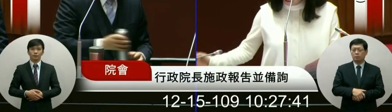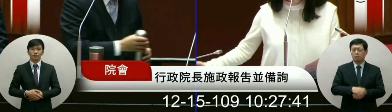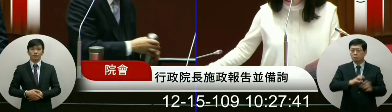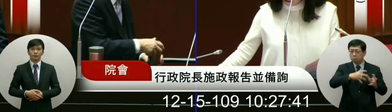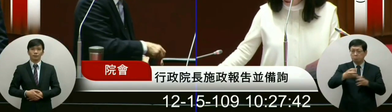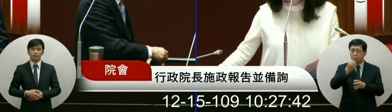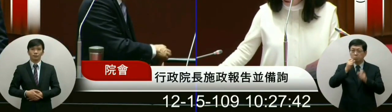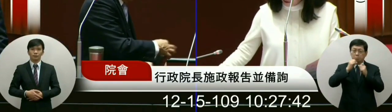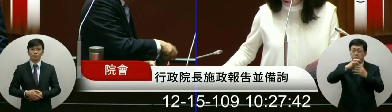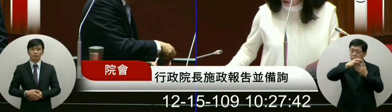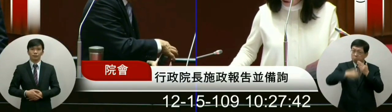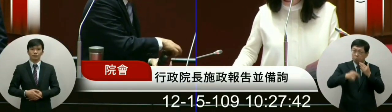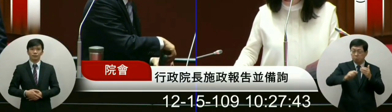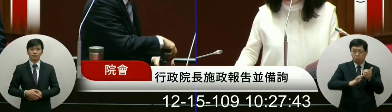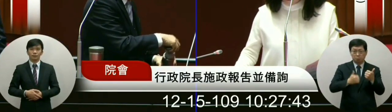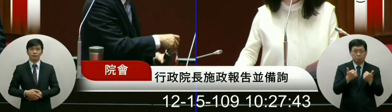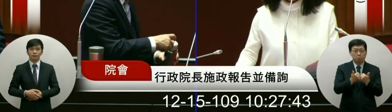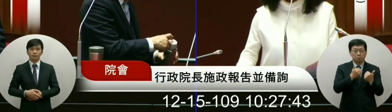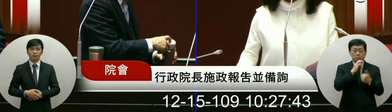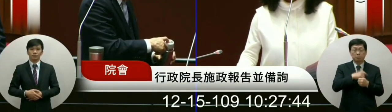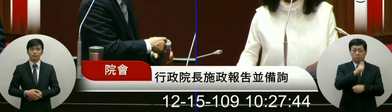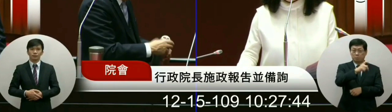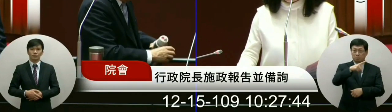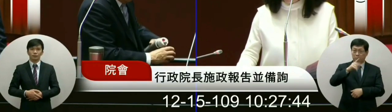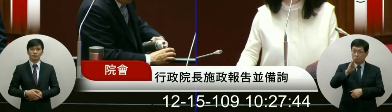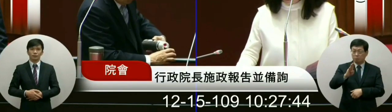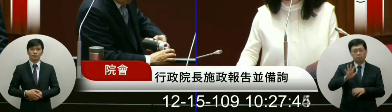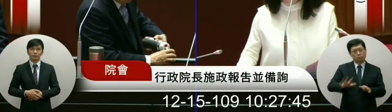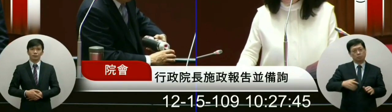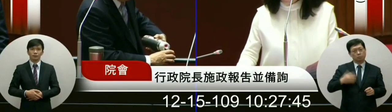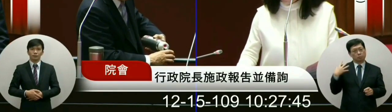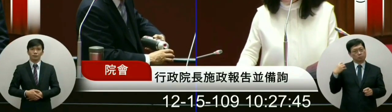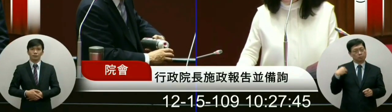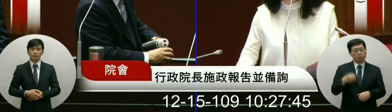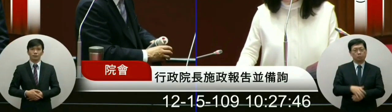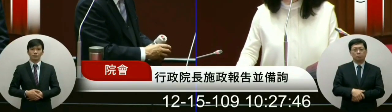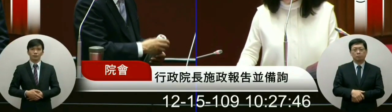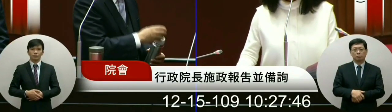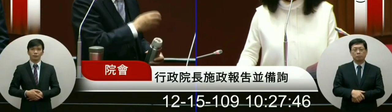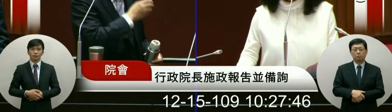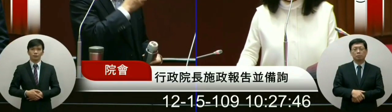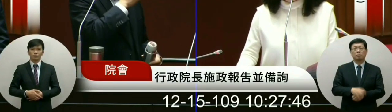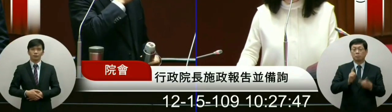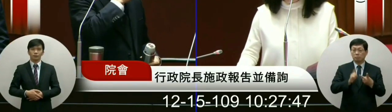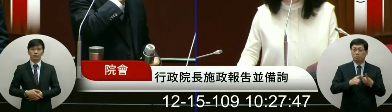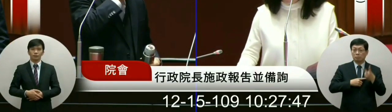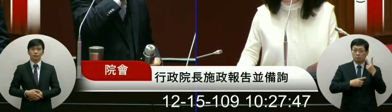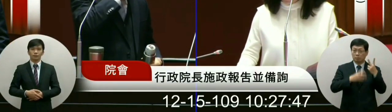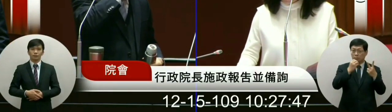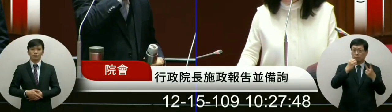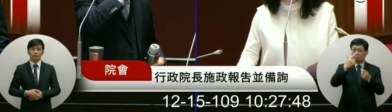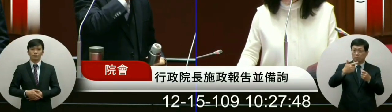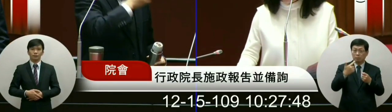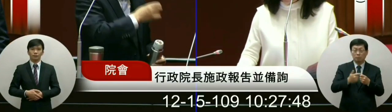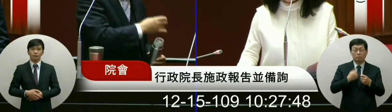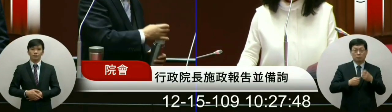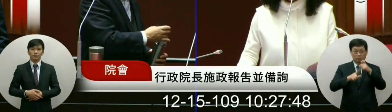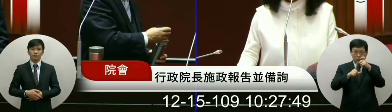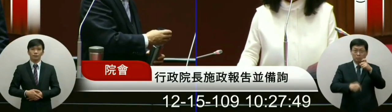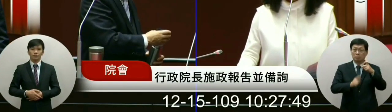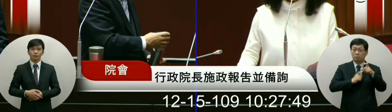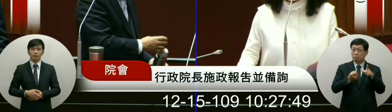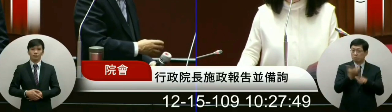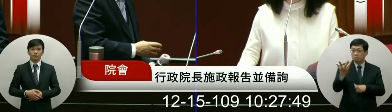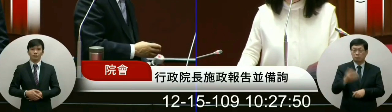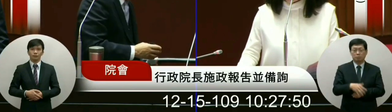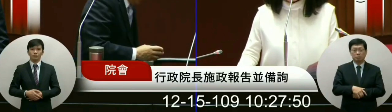国际食品法典委员会食 PPB， 现在也并没有改变。然后，2006年十月份您